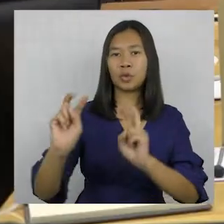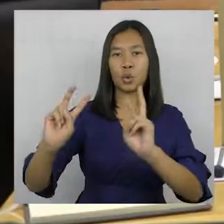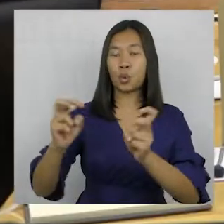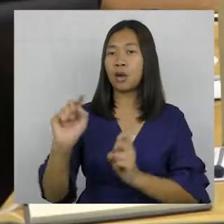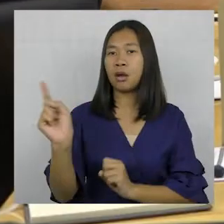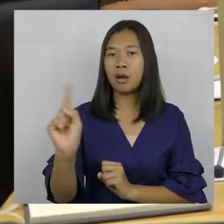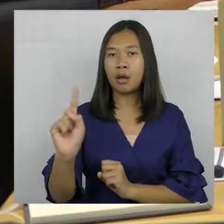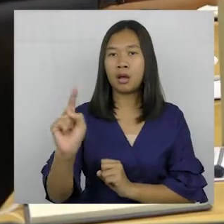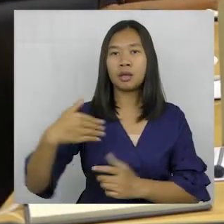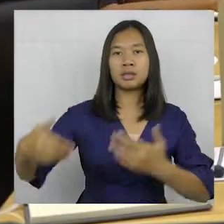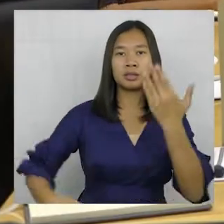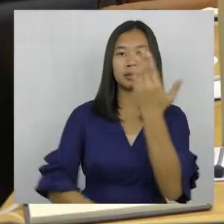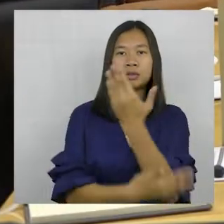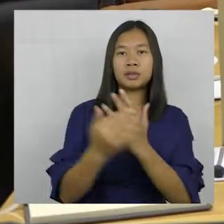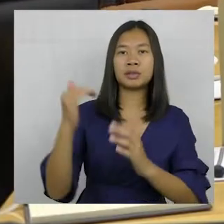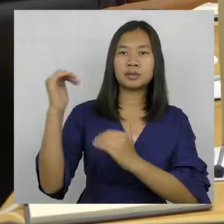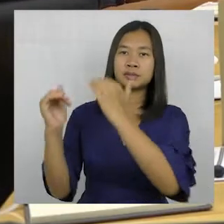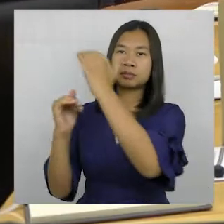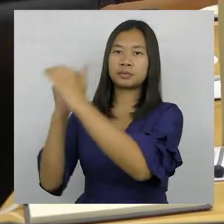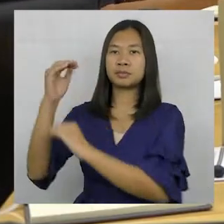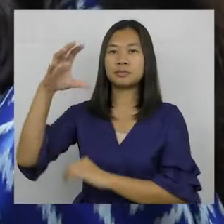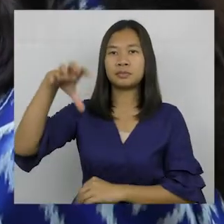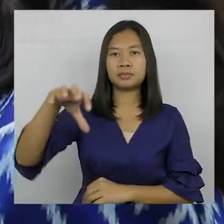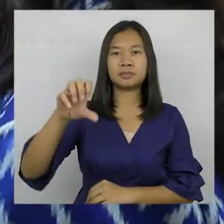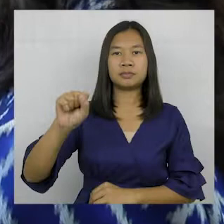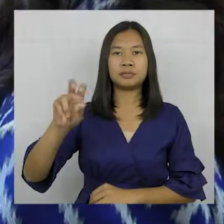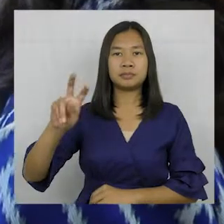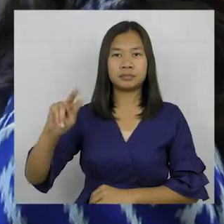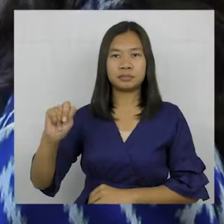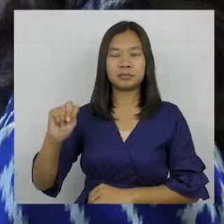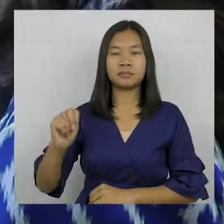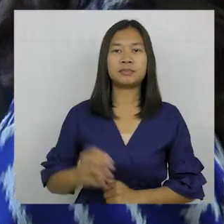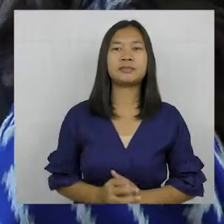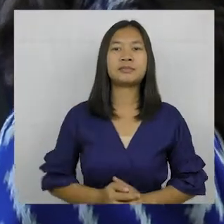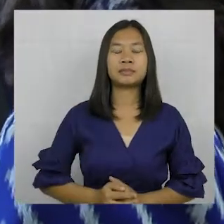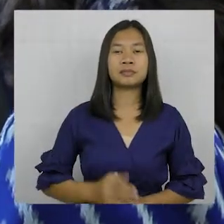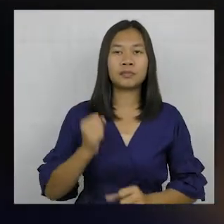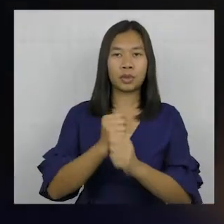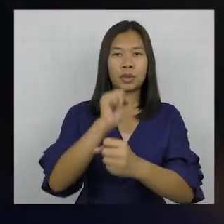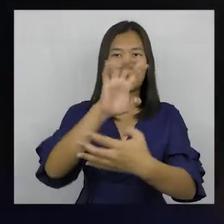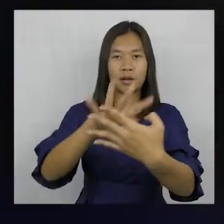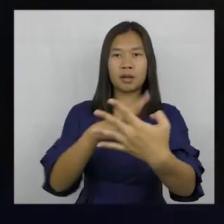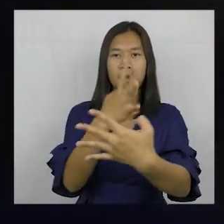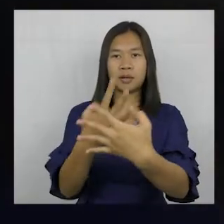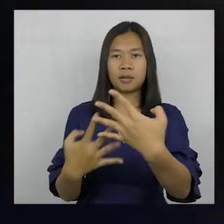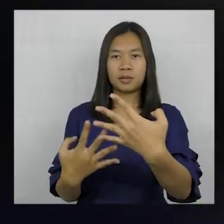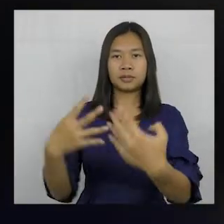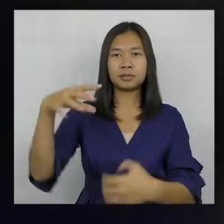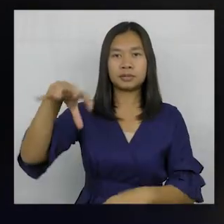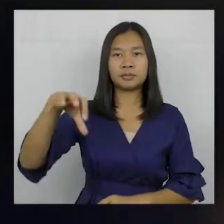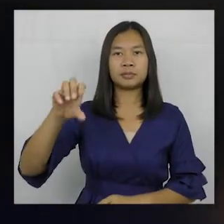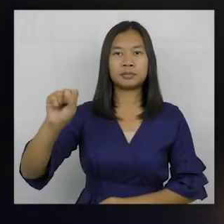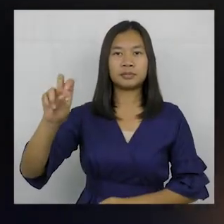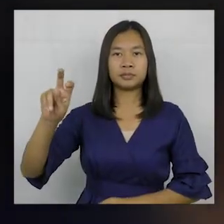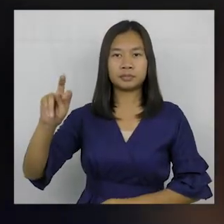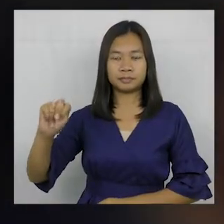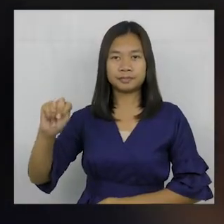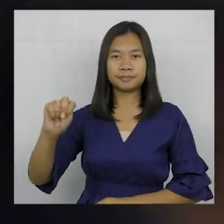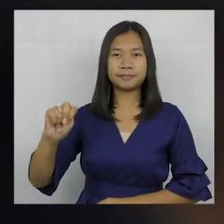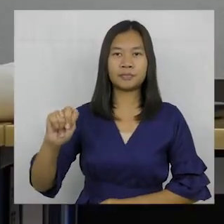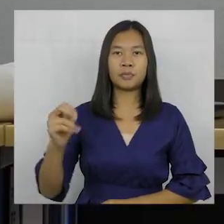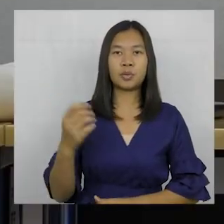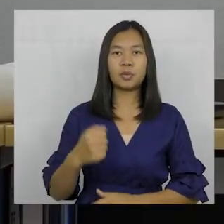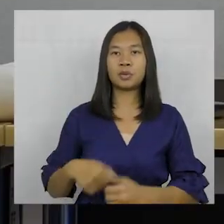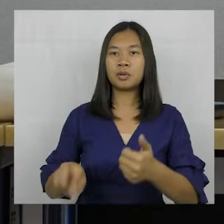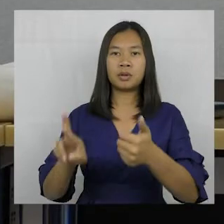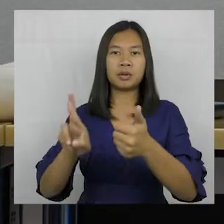เรื่องมุมมองทิศทางหรือโอกาสในการพัฒนาสำนักงานอธิการบดีเพื่อนำไปสู่การจัดทำแผนยุทธศาสตร์สำนักงานอธิการบดี